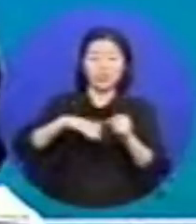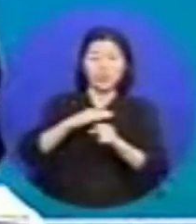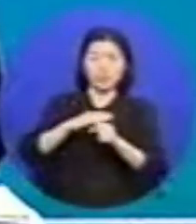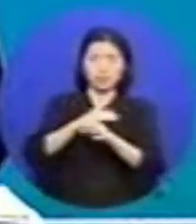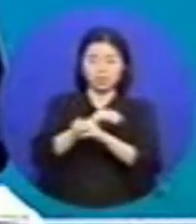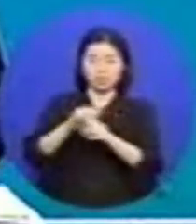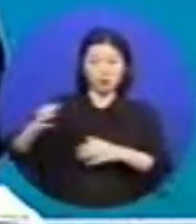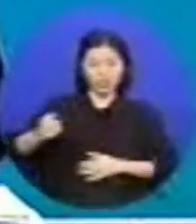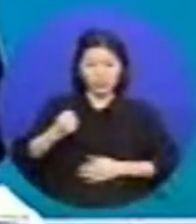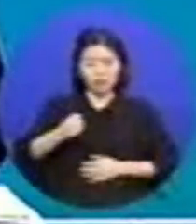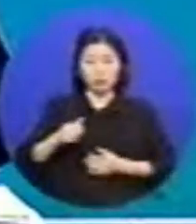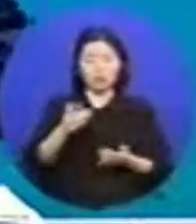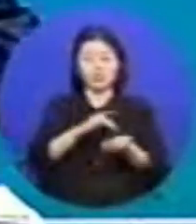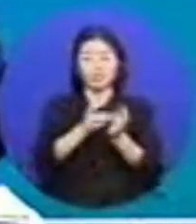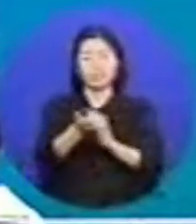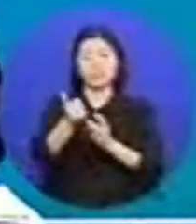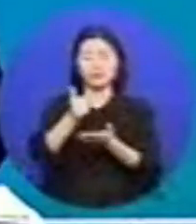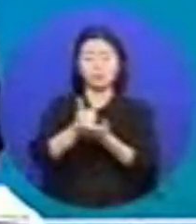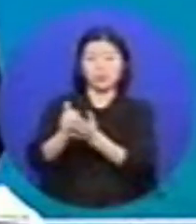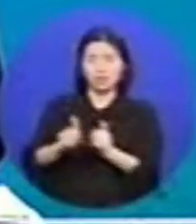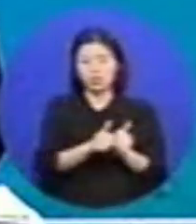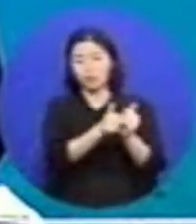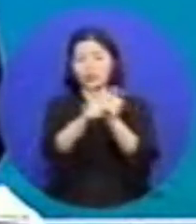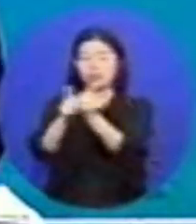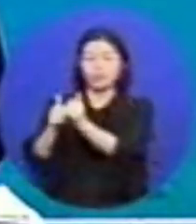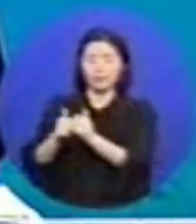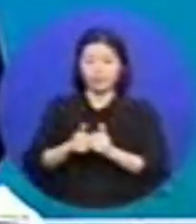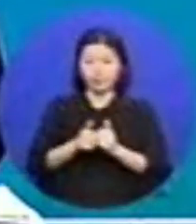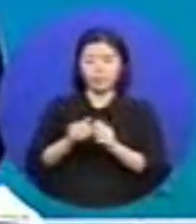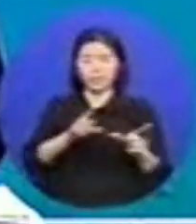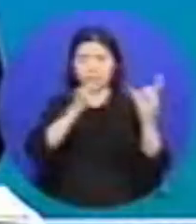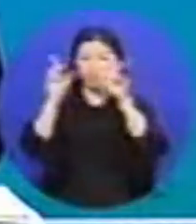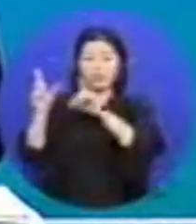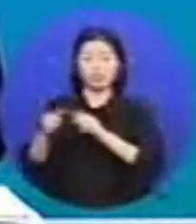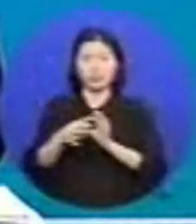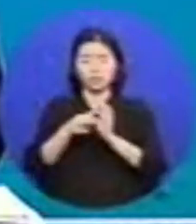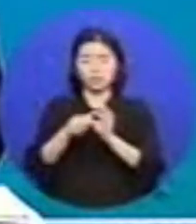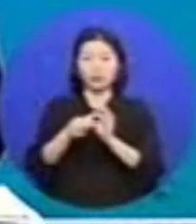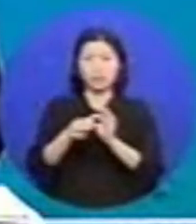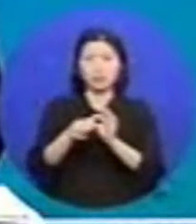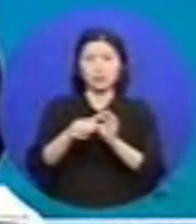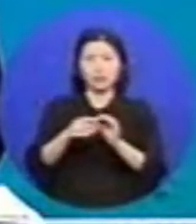예수님과 동행하는 그런 놀라운 삶을 사는 것을 통해서 자녀들이 배우는 거예요.